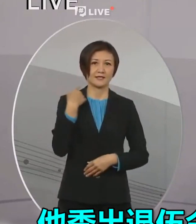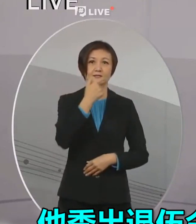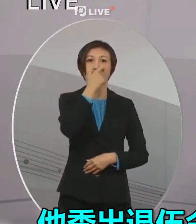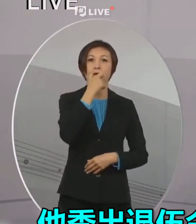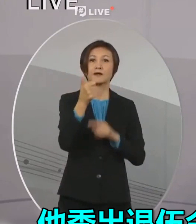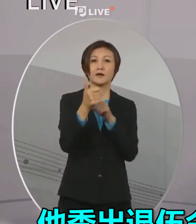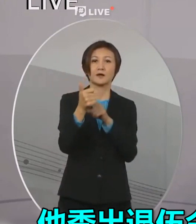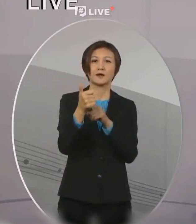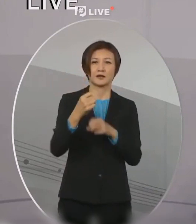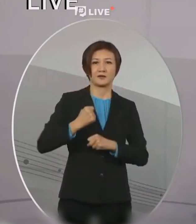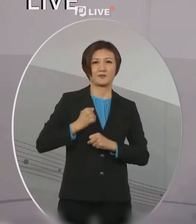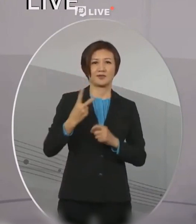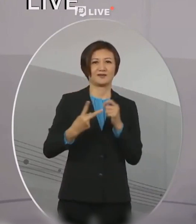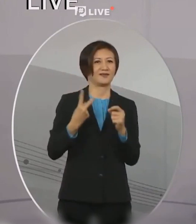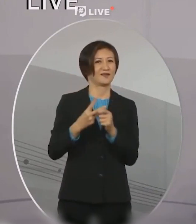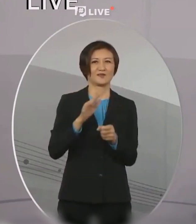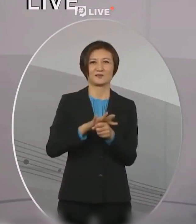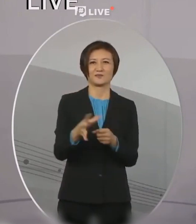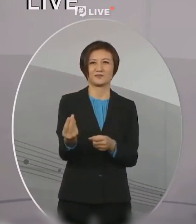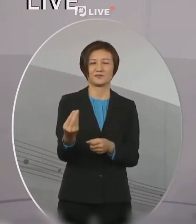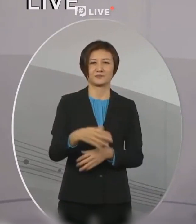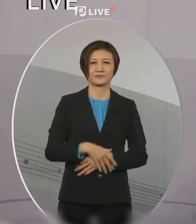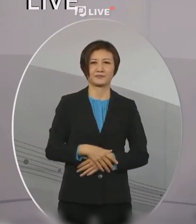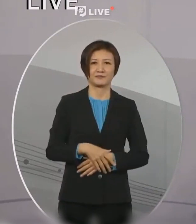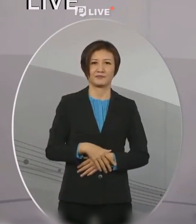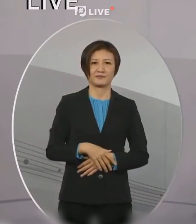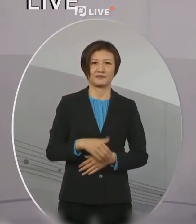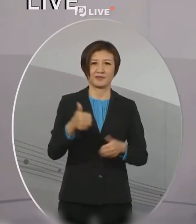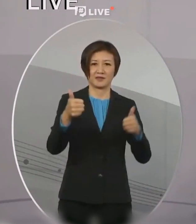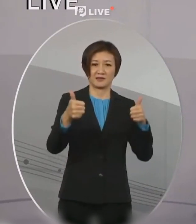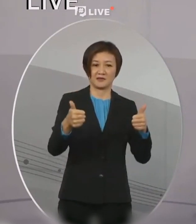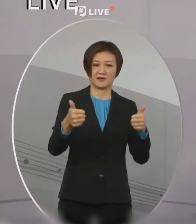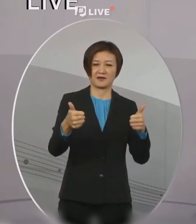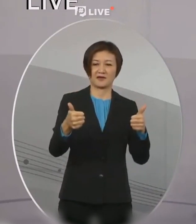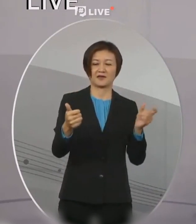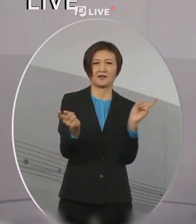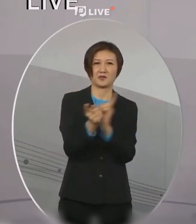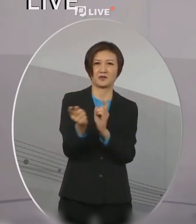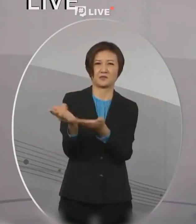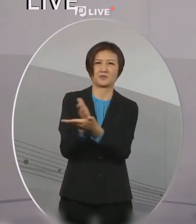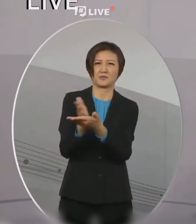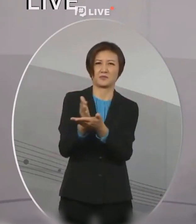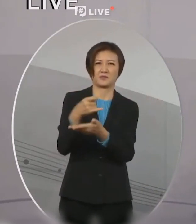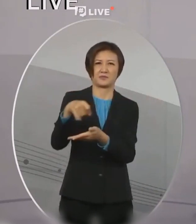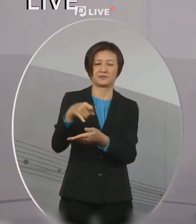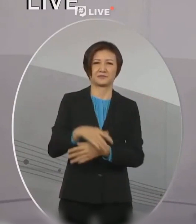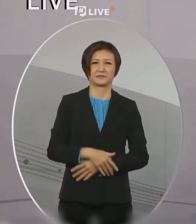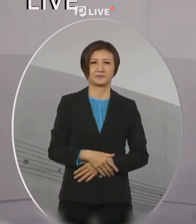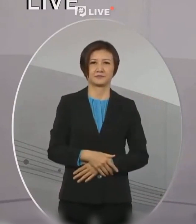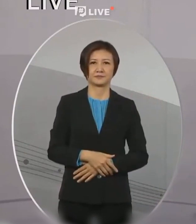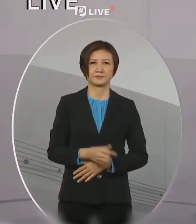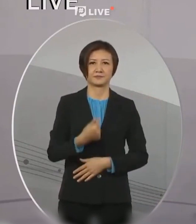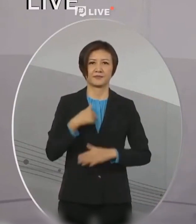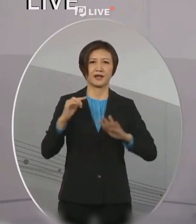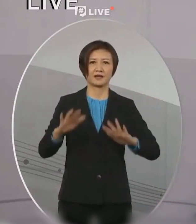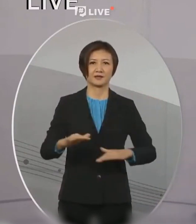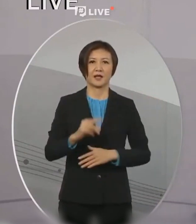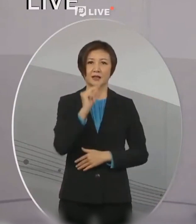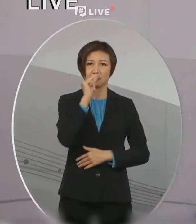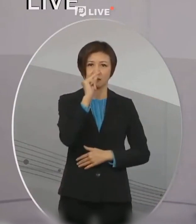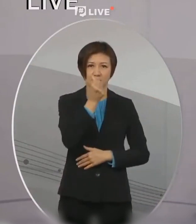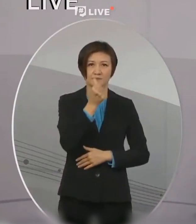完2年的兵啊，所以呢，的对手对你进行了非常多的批评。而在这里呢，我就要特